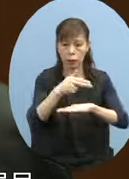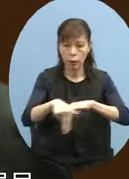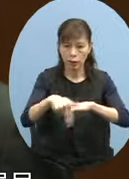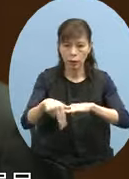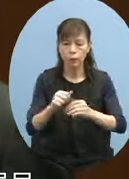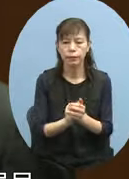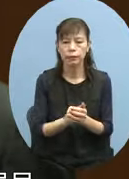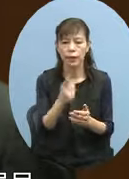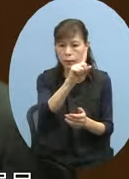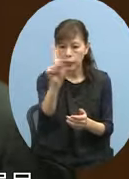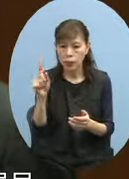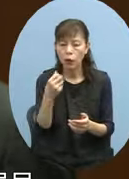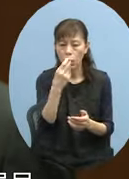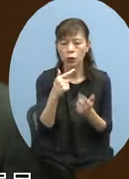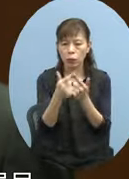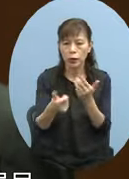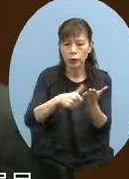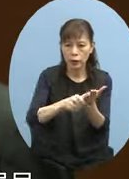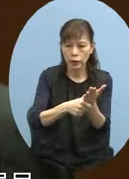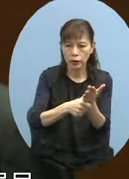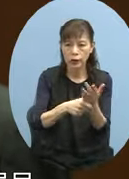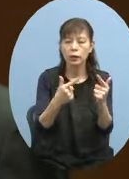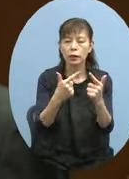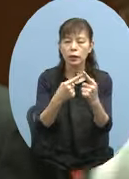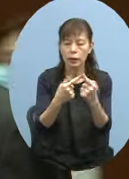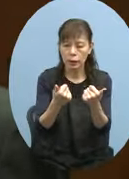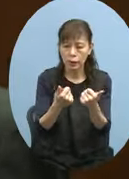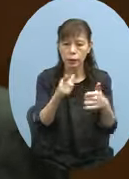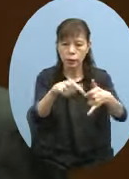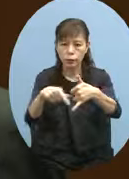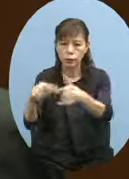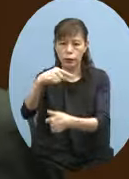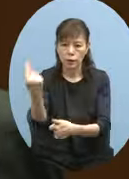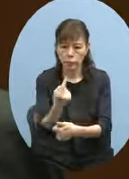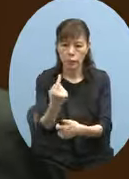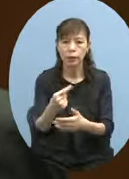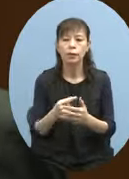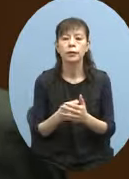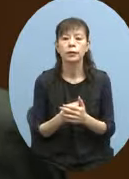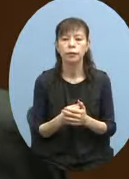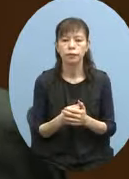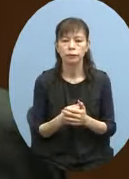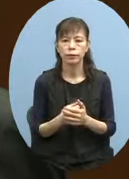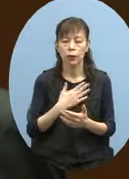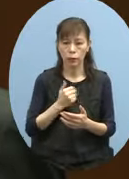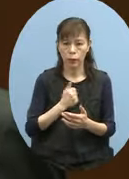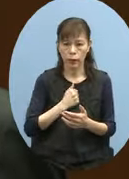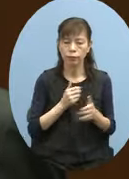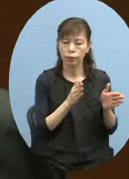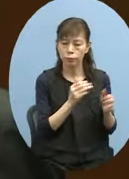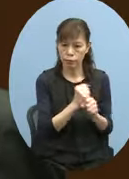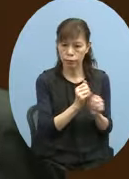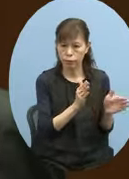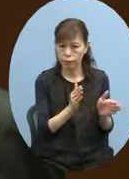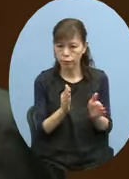中向合資格嘅香港永久性居民每人派發10000元呢個計劃嘅準備工